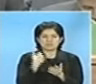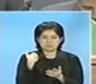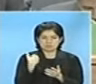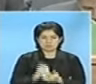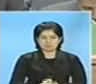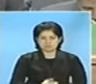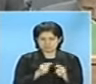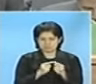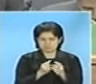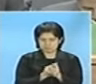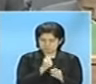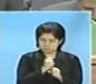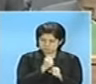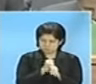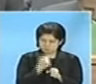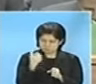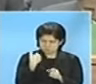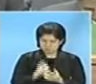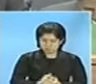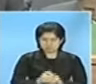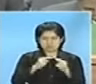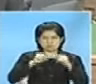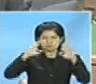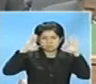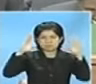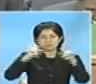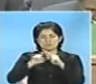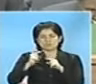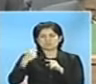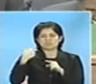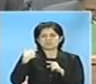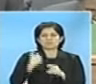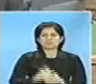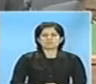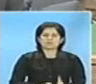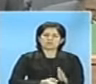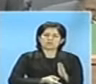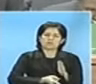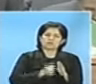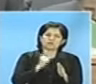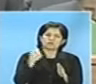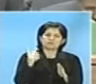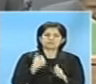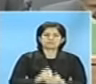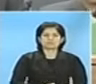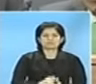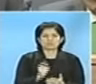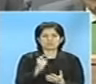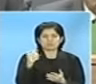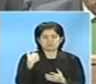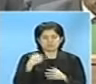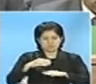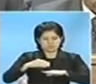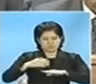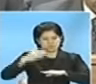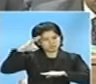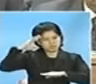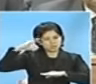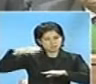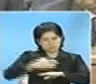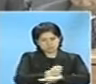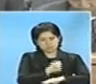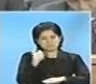งามความดีเป็นที่น่าเชื่อถือต่อสังคมไม่ว่าจะยามมีการปฏิวัติรัฐประหารก็ถือ